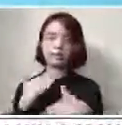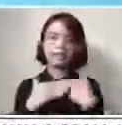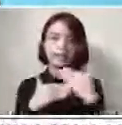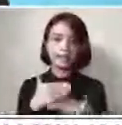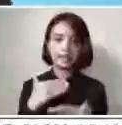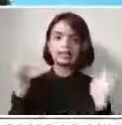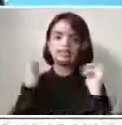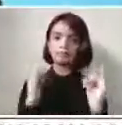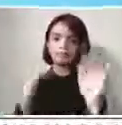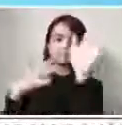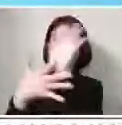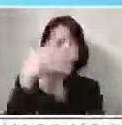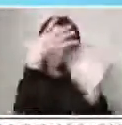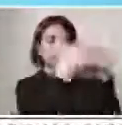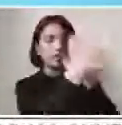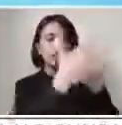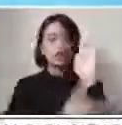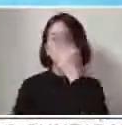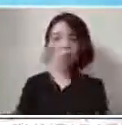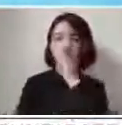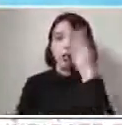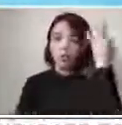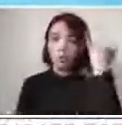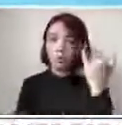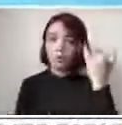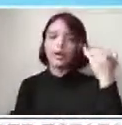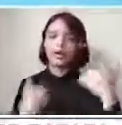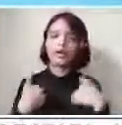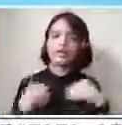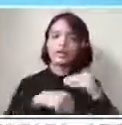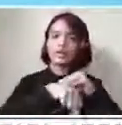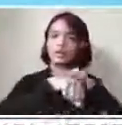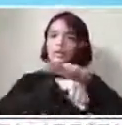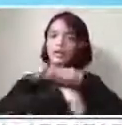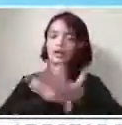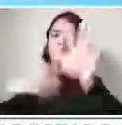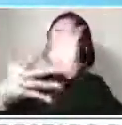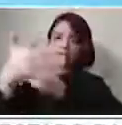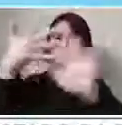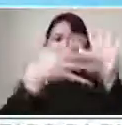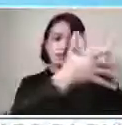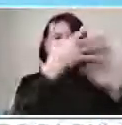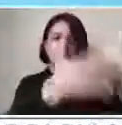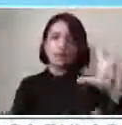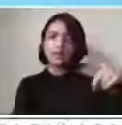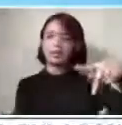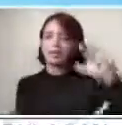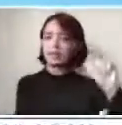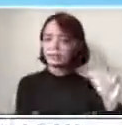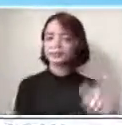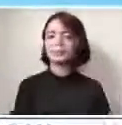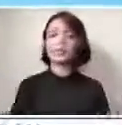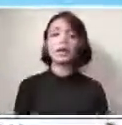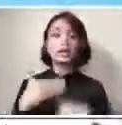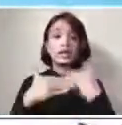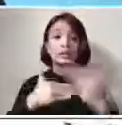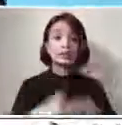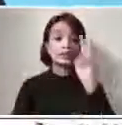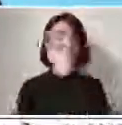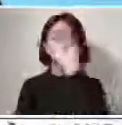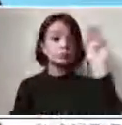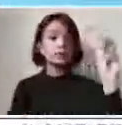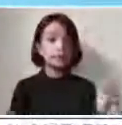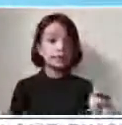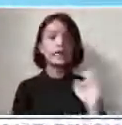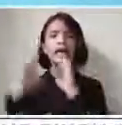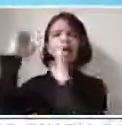ng mga nasabing pag-ulan sa mga lalabas naman ng bahay at mga papasok sa trabaho. Ngayong umaga, magdala pa rin ng payong panangga sa ulan